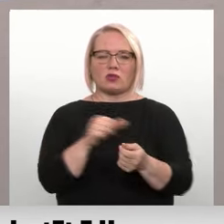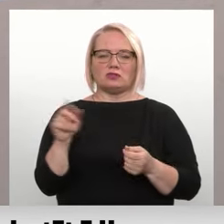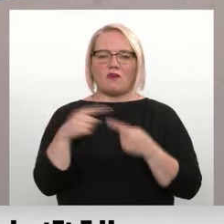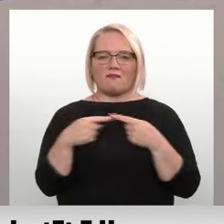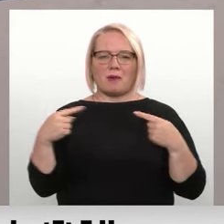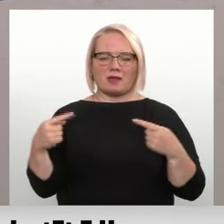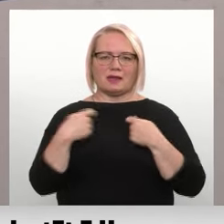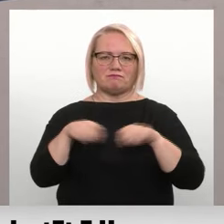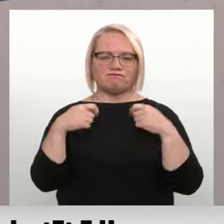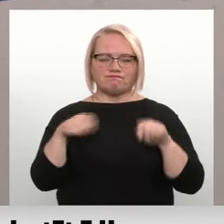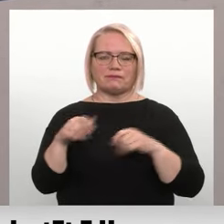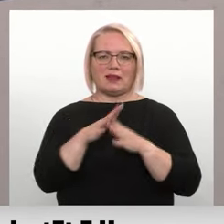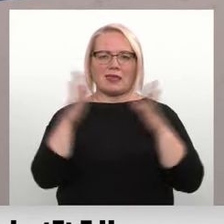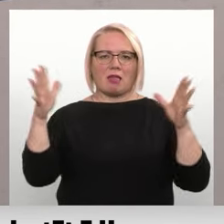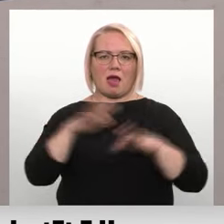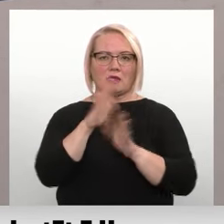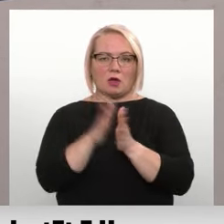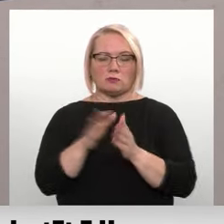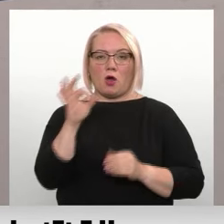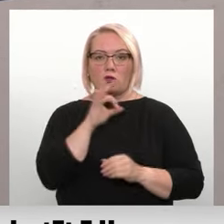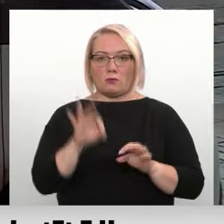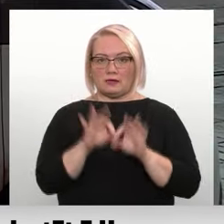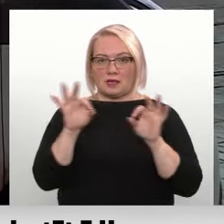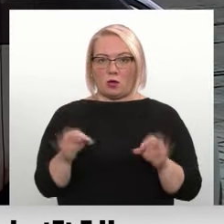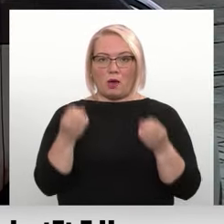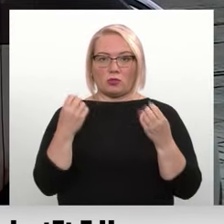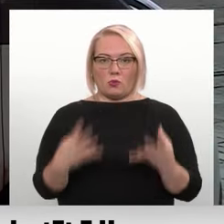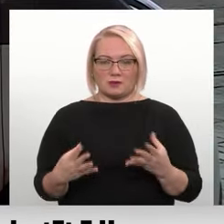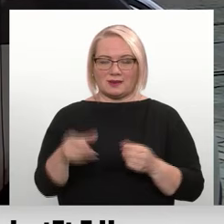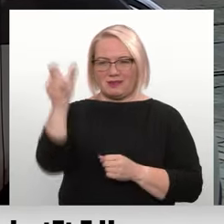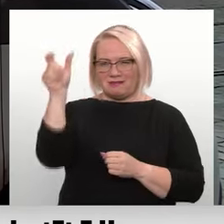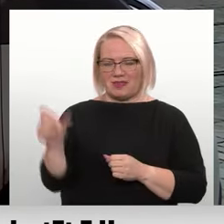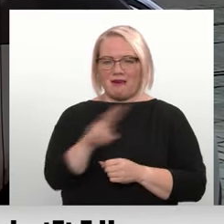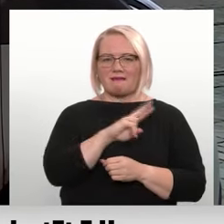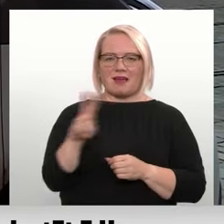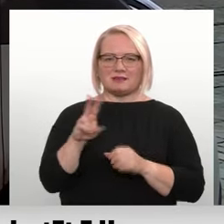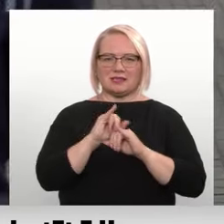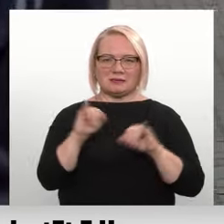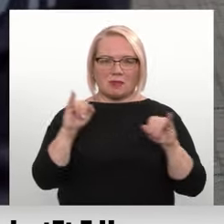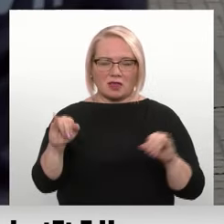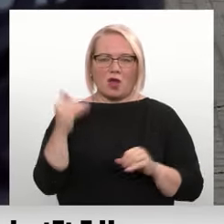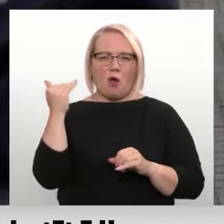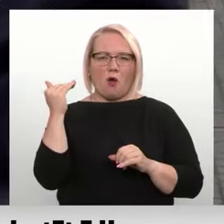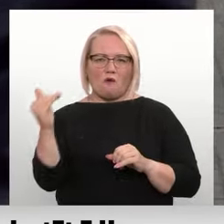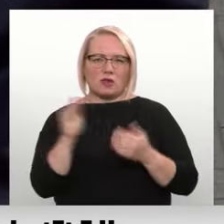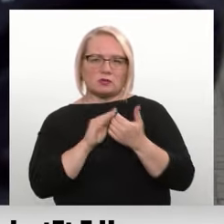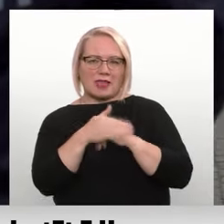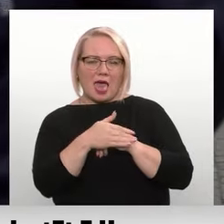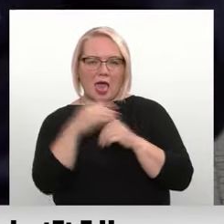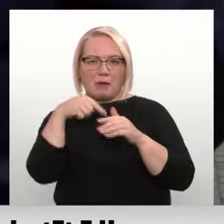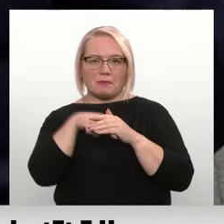izplatīšanu lielā daudzumā. Oktobra sākumā, kad bija noskaidrots iespējamais izplatītājs un viņa konspiratīvais narkotiku